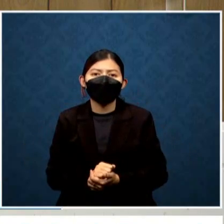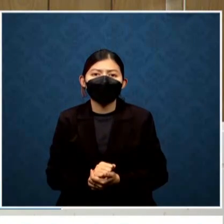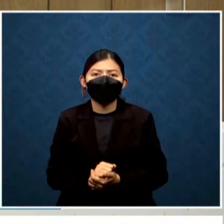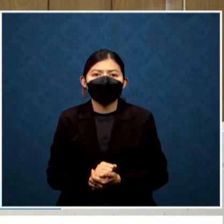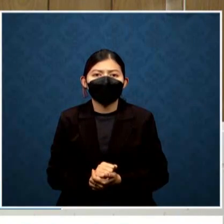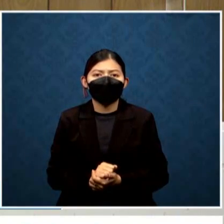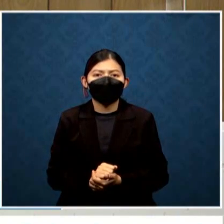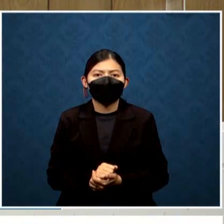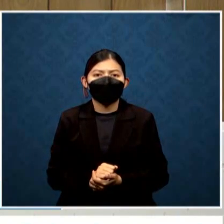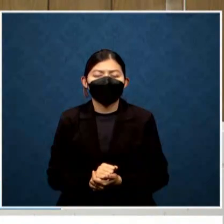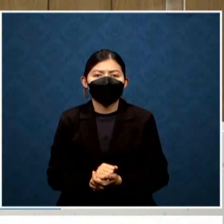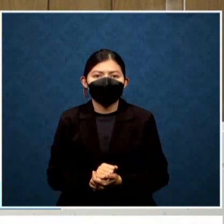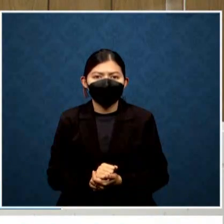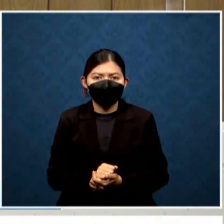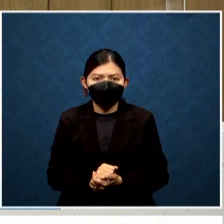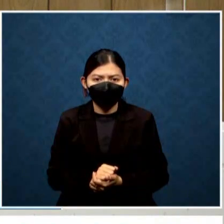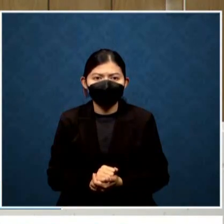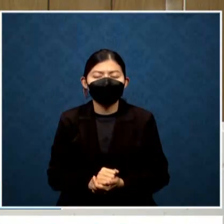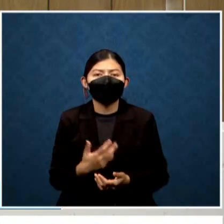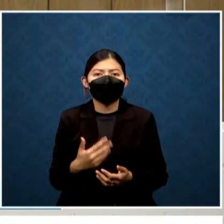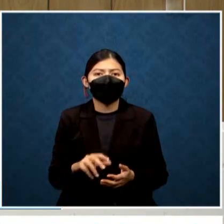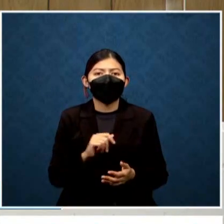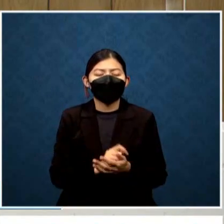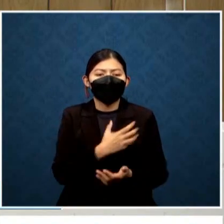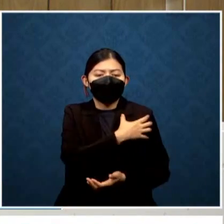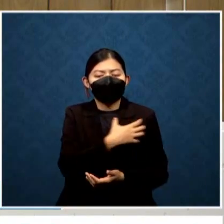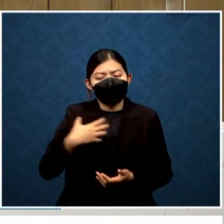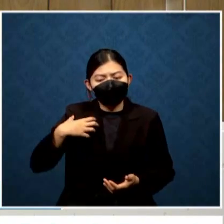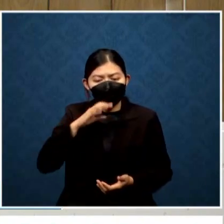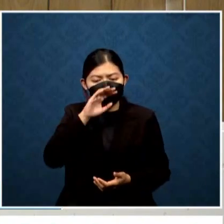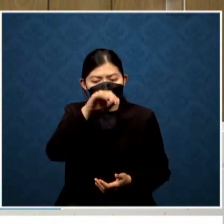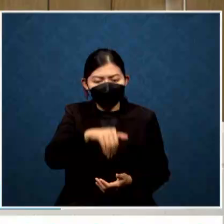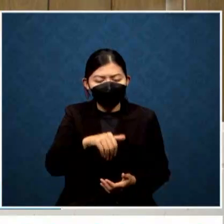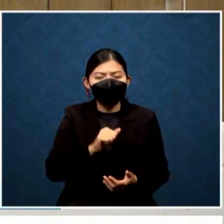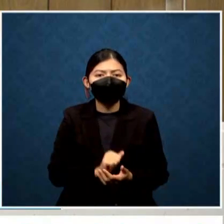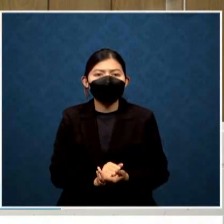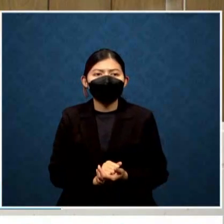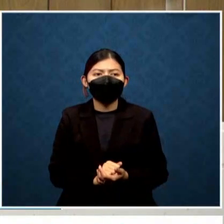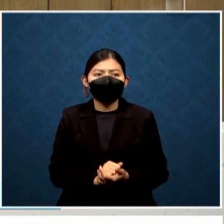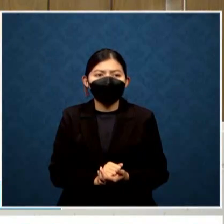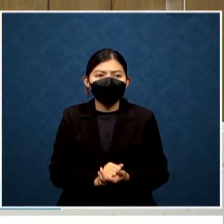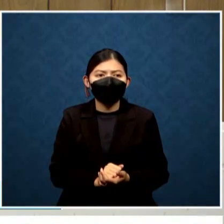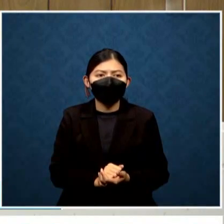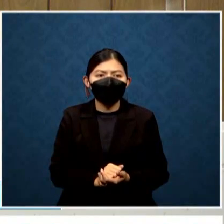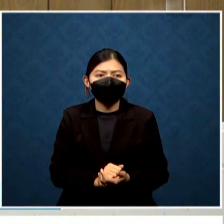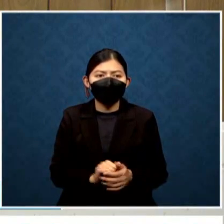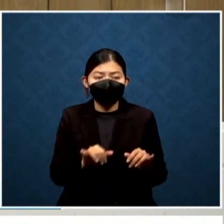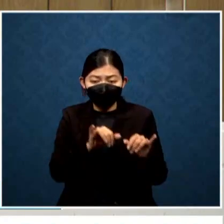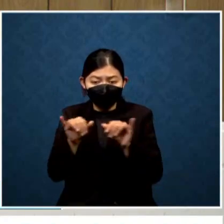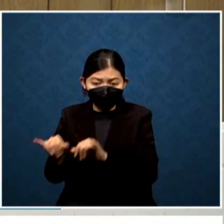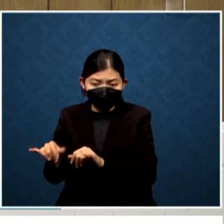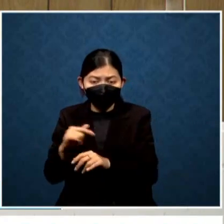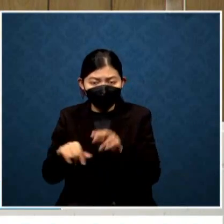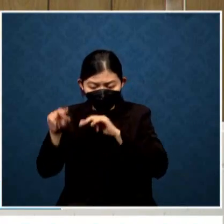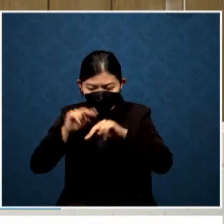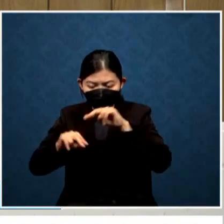ทางตามกฎหมายปกครองก็สั่งให้ท่านนายอำเภอเนี่ยมาออกมาจากพื้นที่มาย้ายนะครับขั้นต้นนี้แล้วก็ร